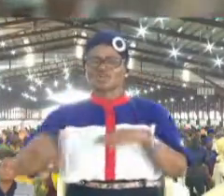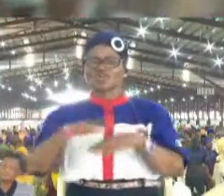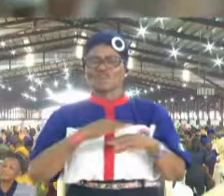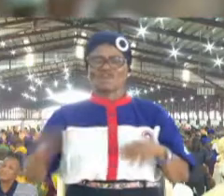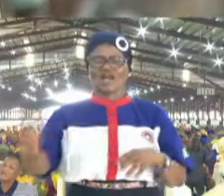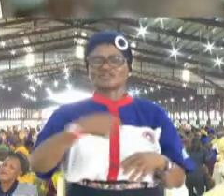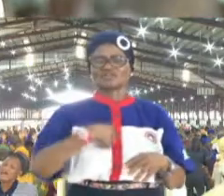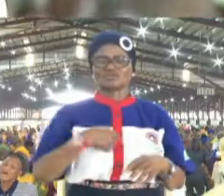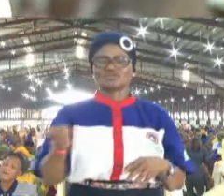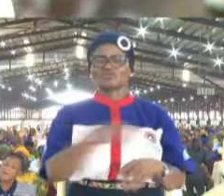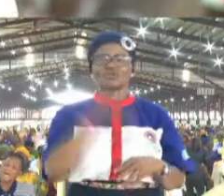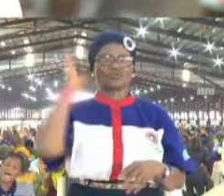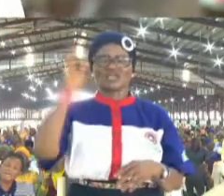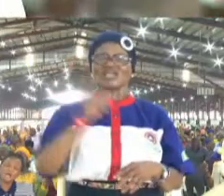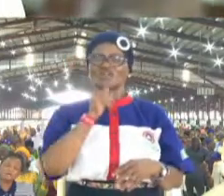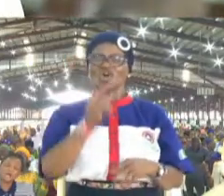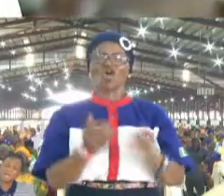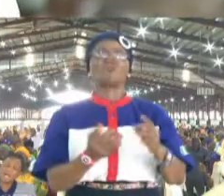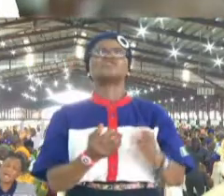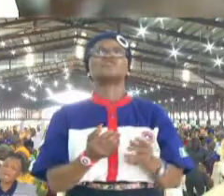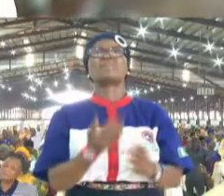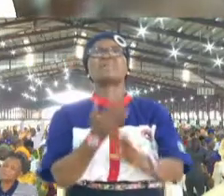Ẹ ò ní tọrọ jẹ.